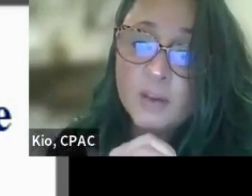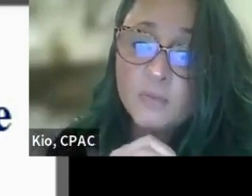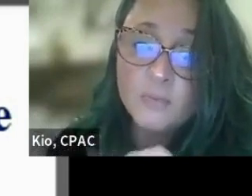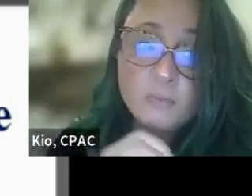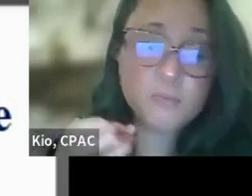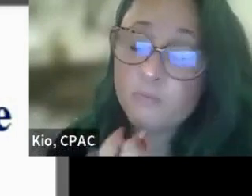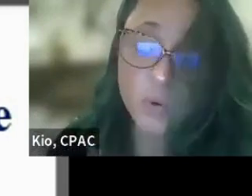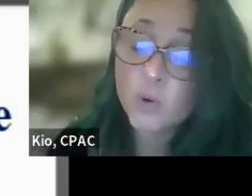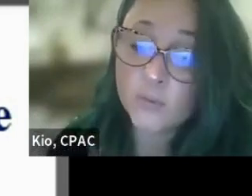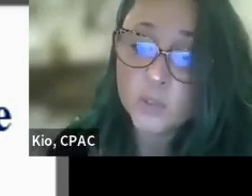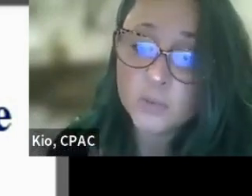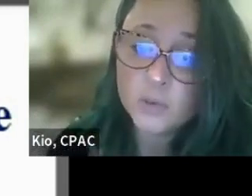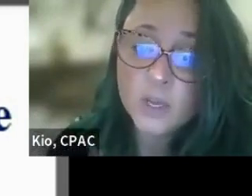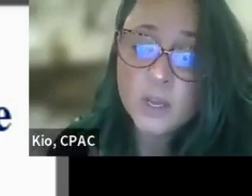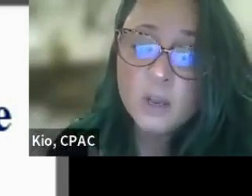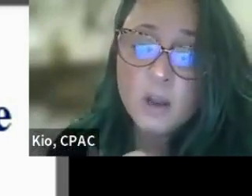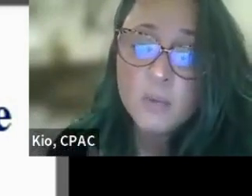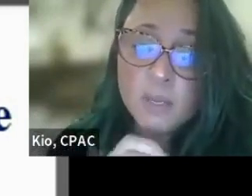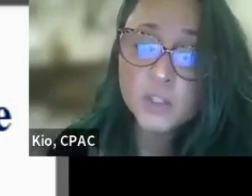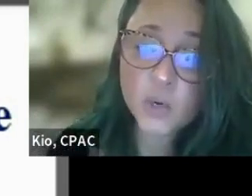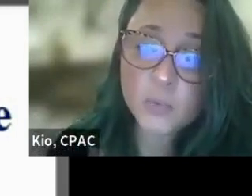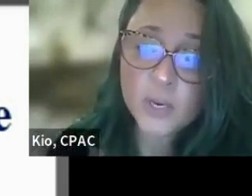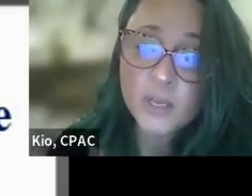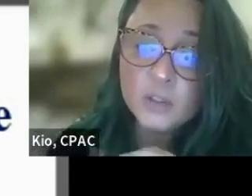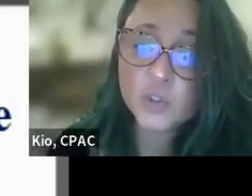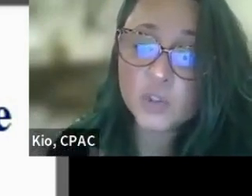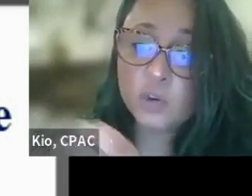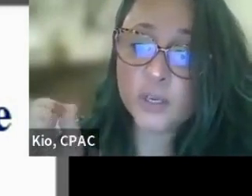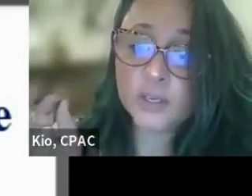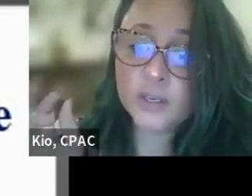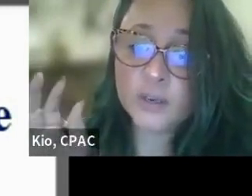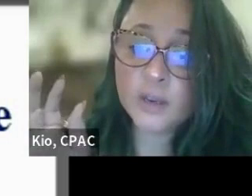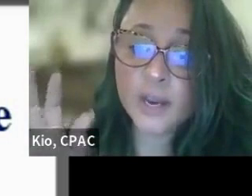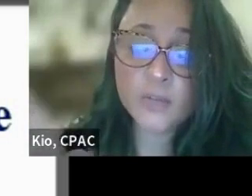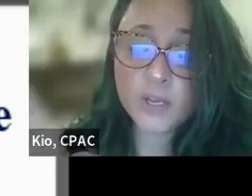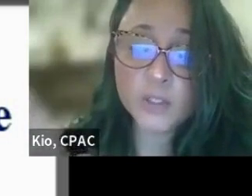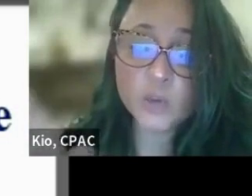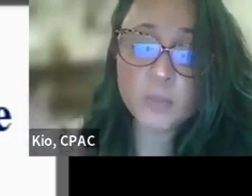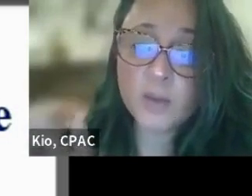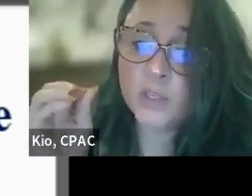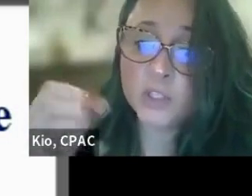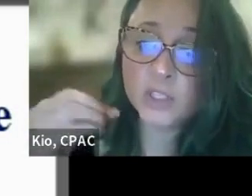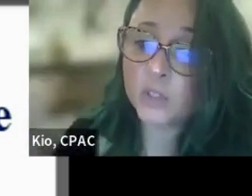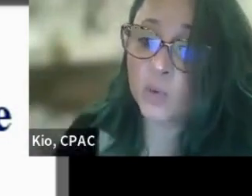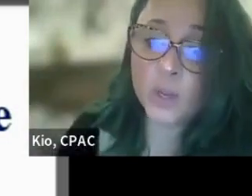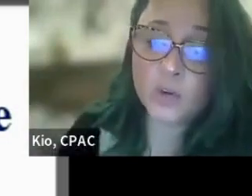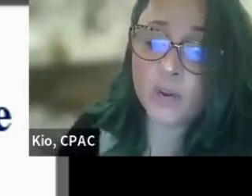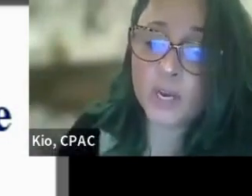了解个人的需求，我们是需要。